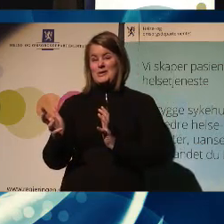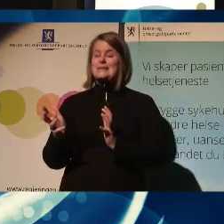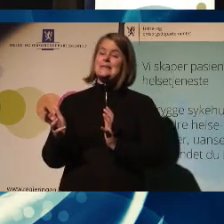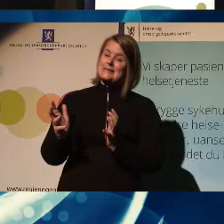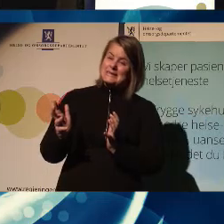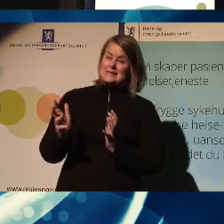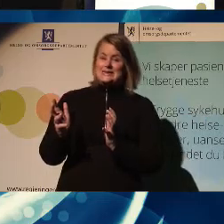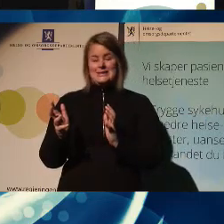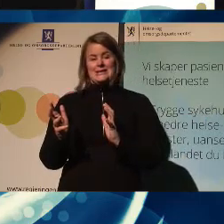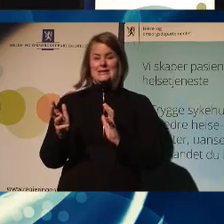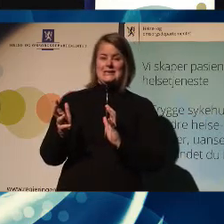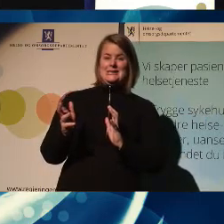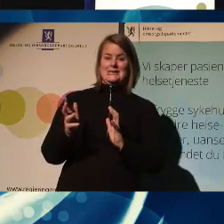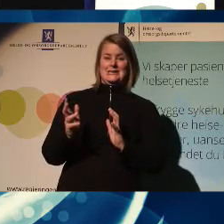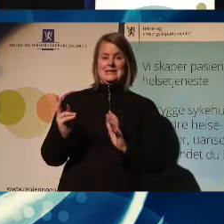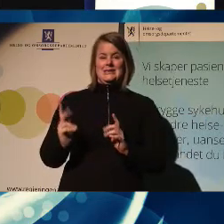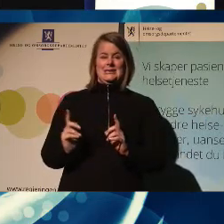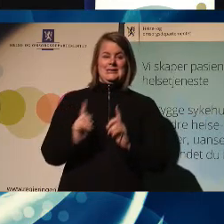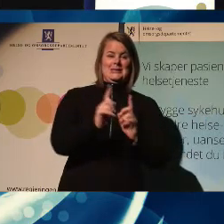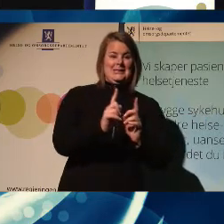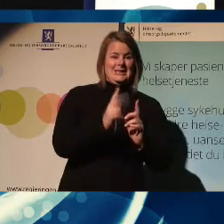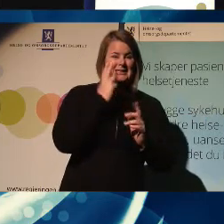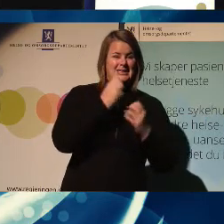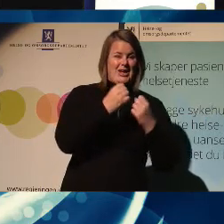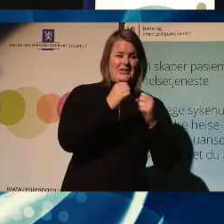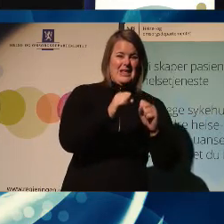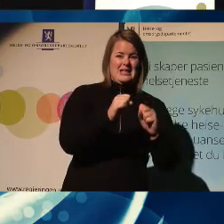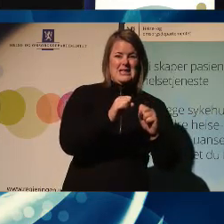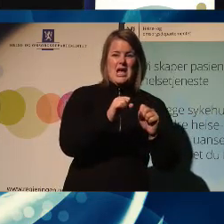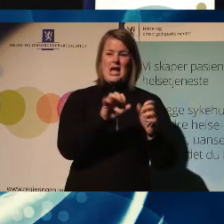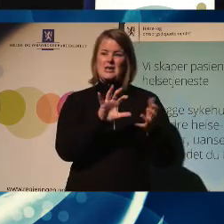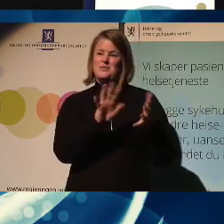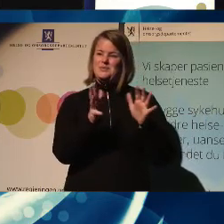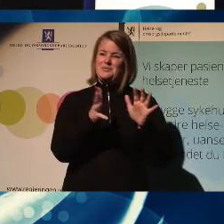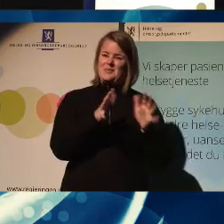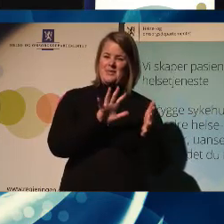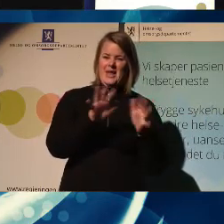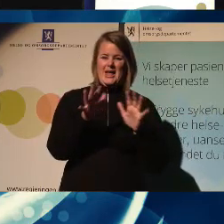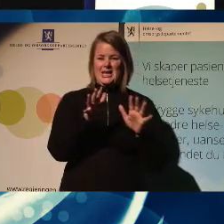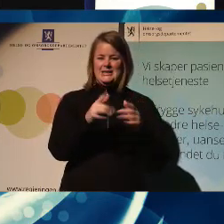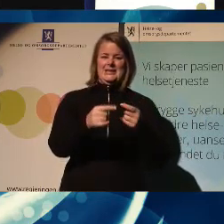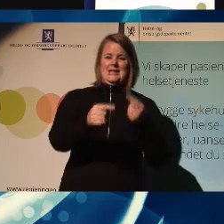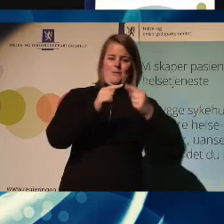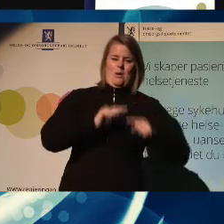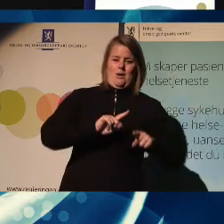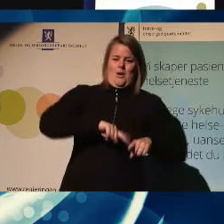så går det sånn middels bra, og vi må kanskje prøve en gang til.